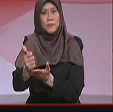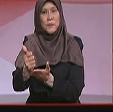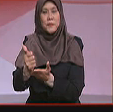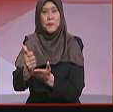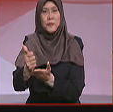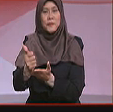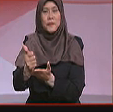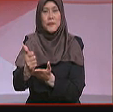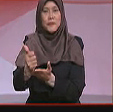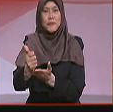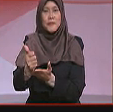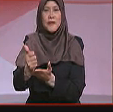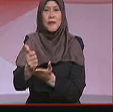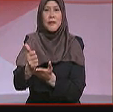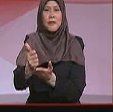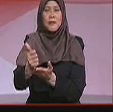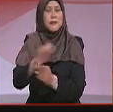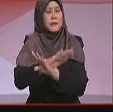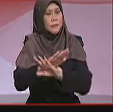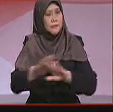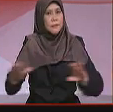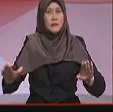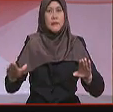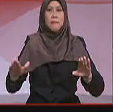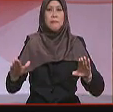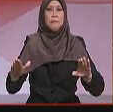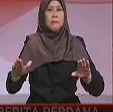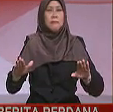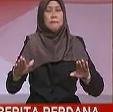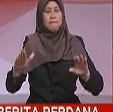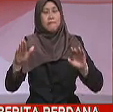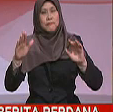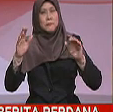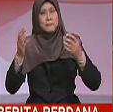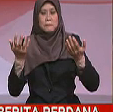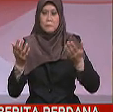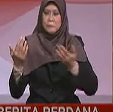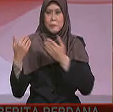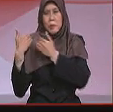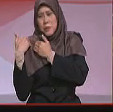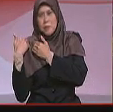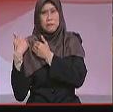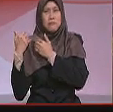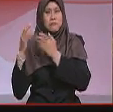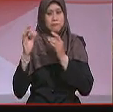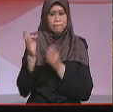tidak harus sama sekali dipandang ringan atau diringankan.